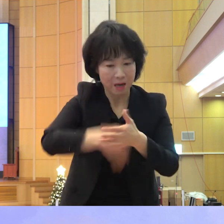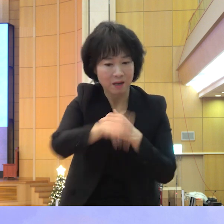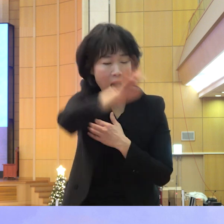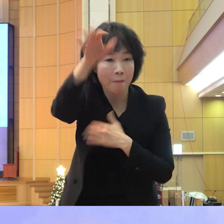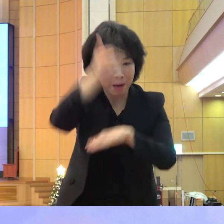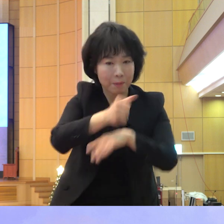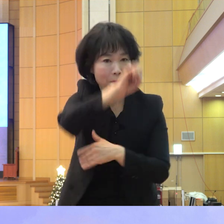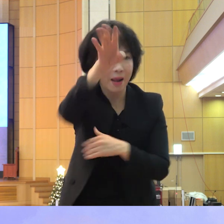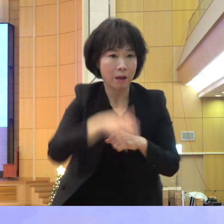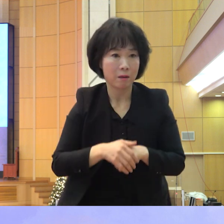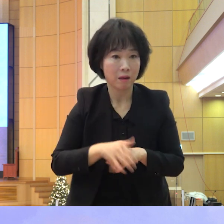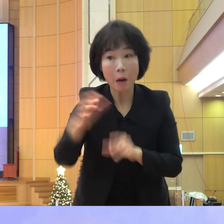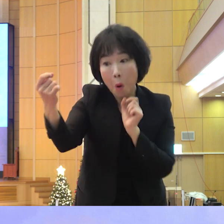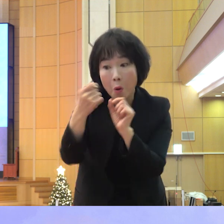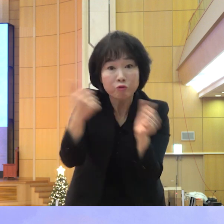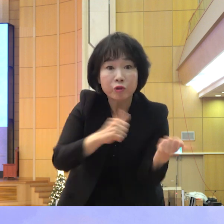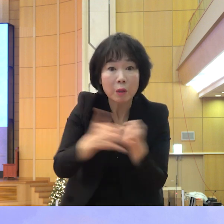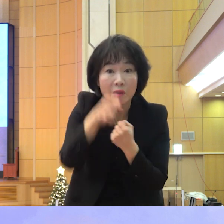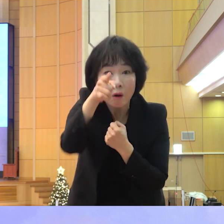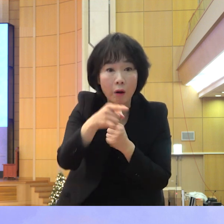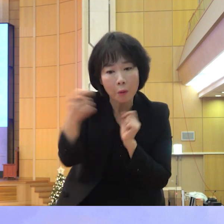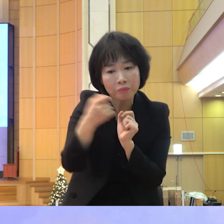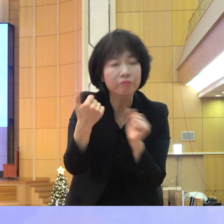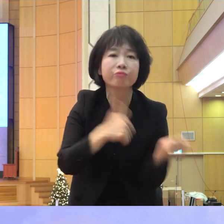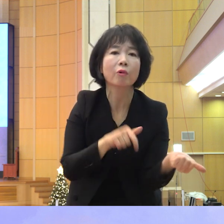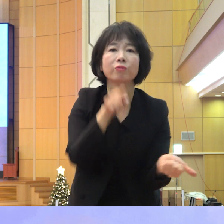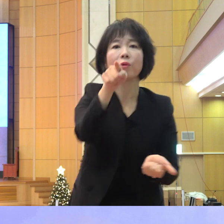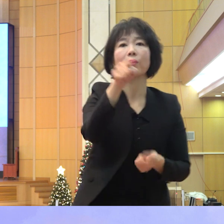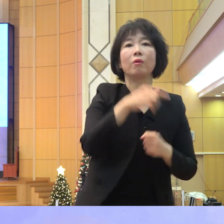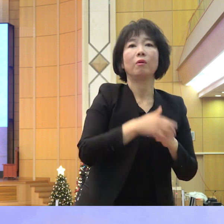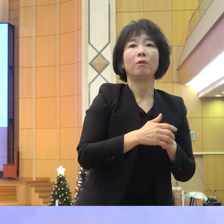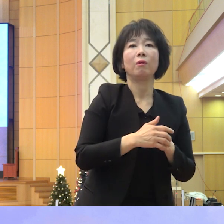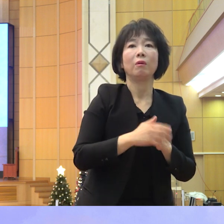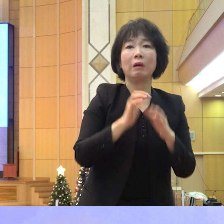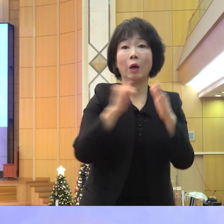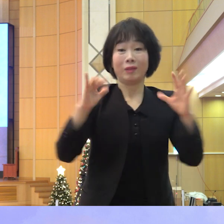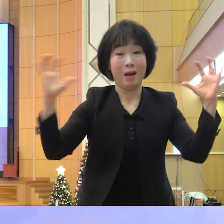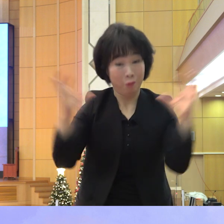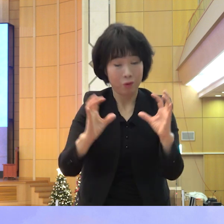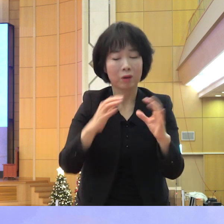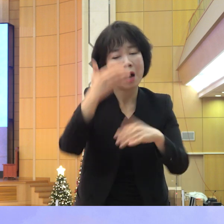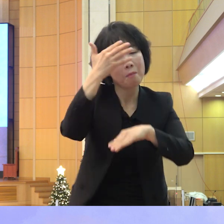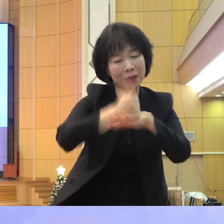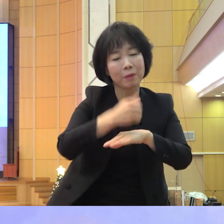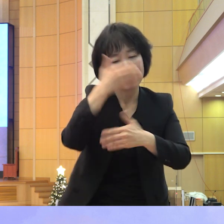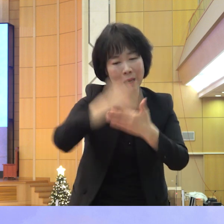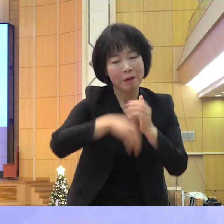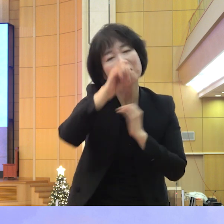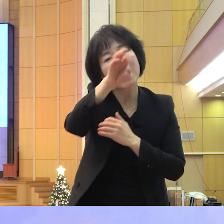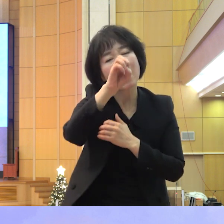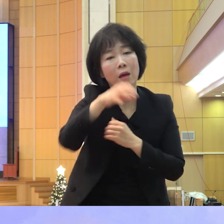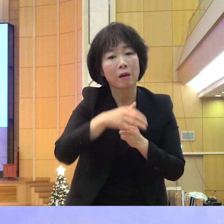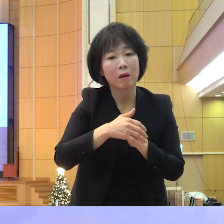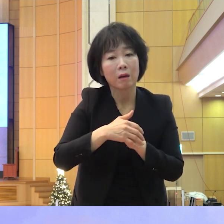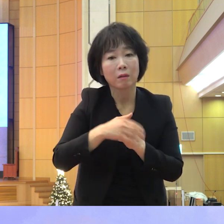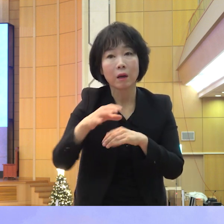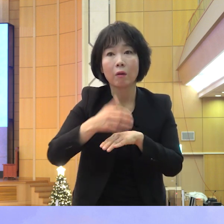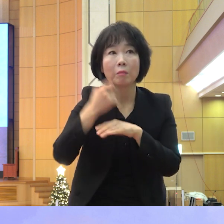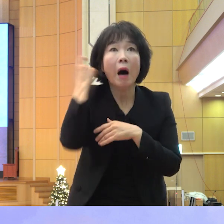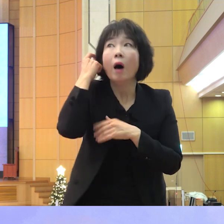그랬어요. 가족들에게 신복들에게 이제 유언하라. 그런데 히스기야